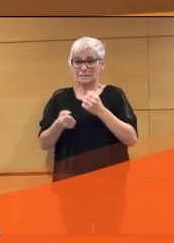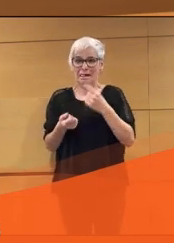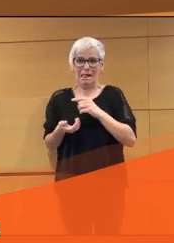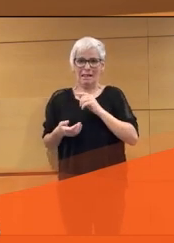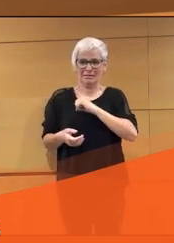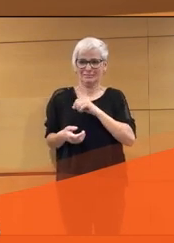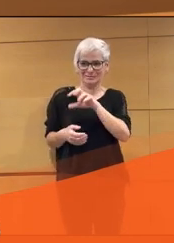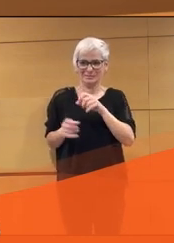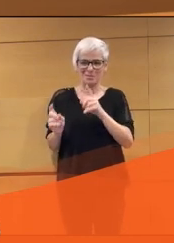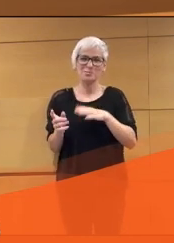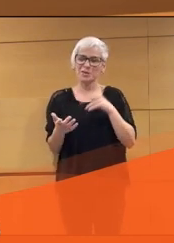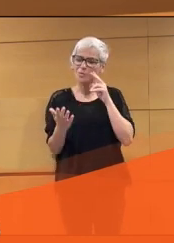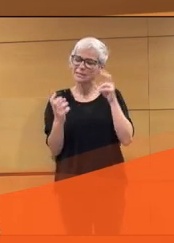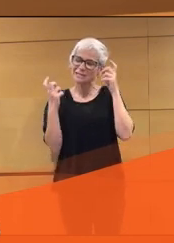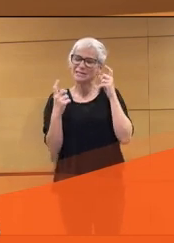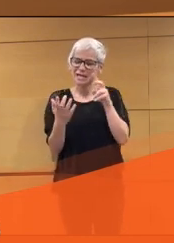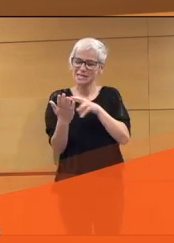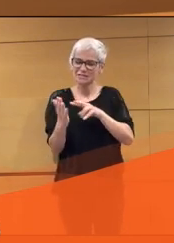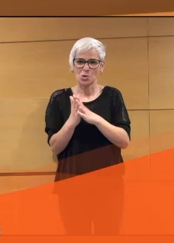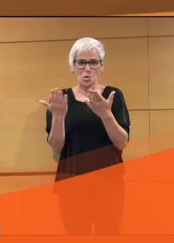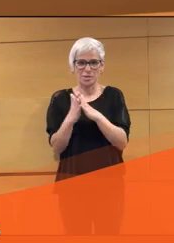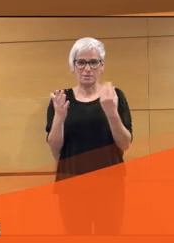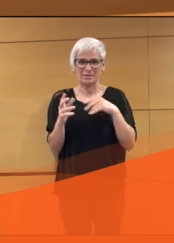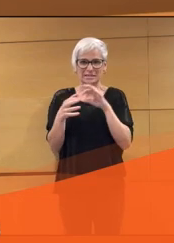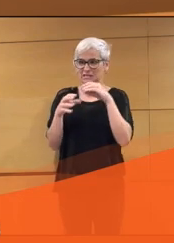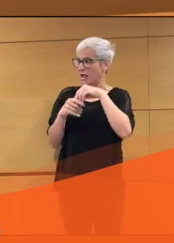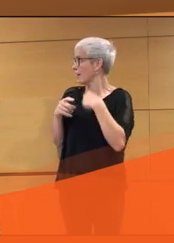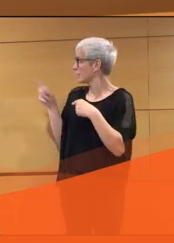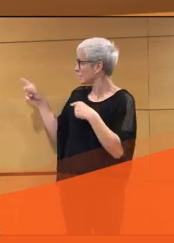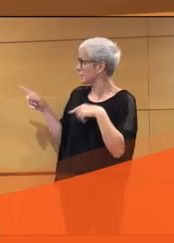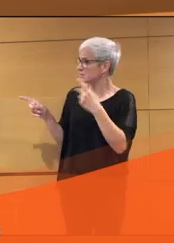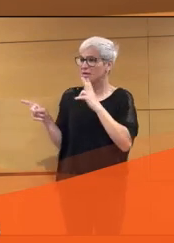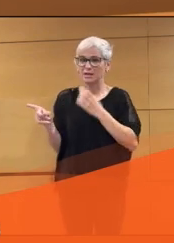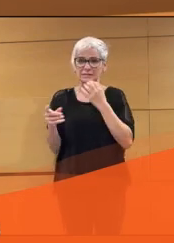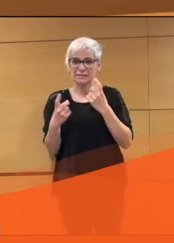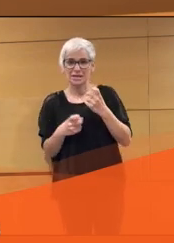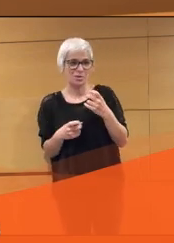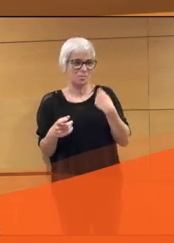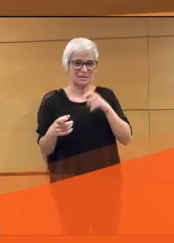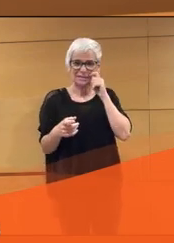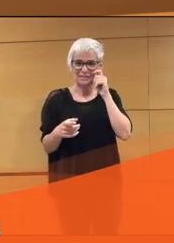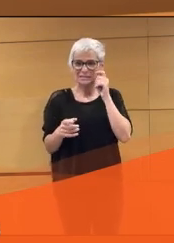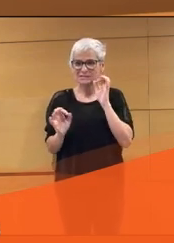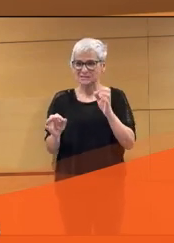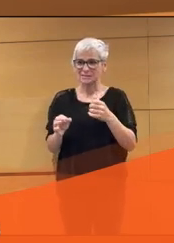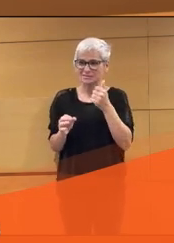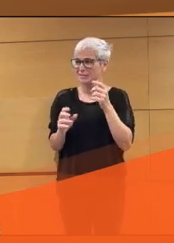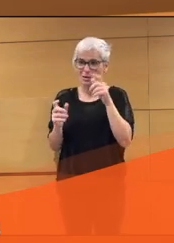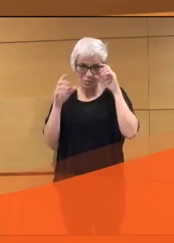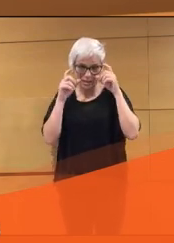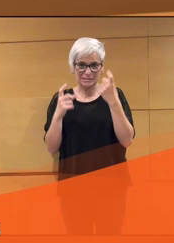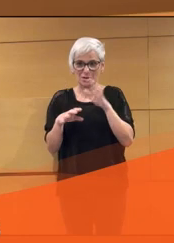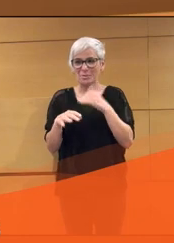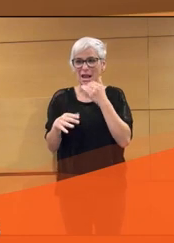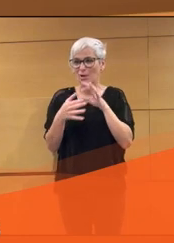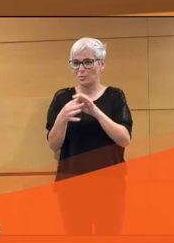podeu intentar és llegir un llibre amb aquesta lupa que hi ha aquí. I després em digueu a veure si necessiteu o no serveis d'accessibilitat. Cada any portem alguna